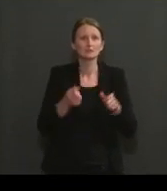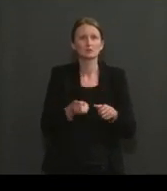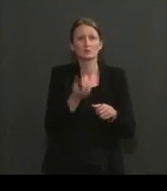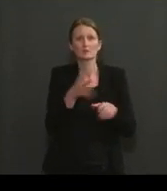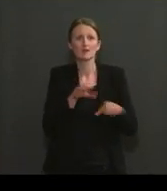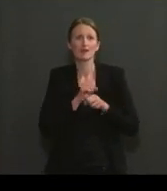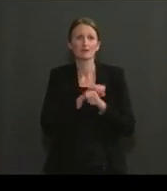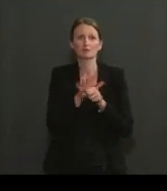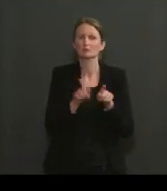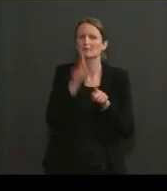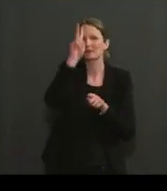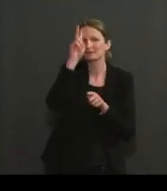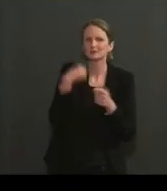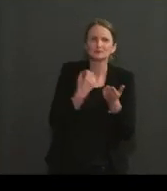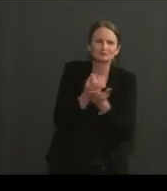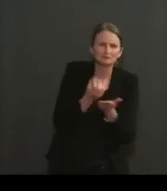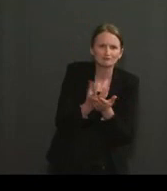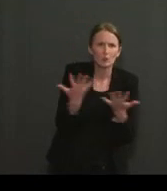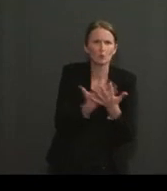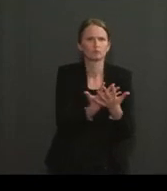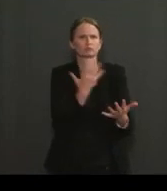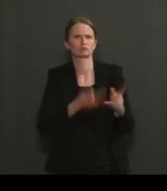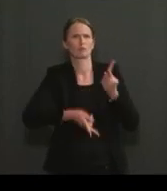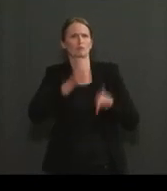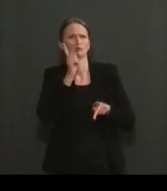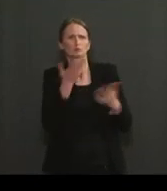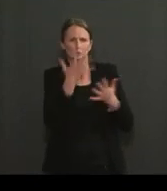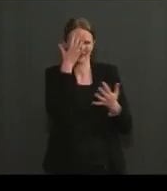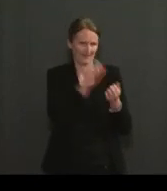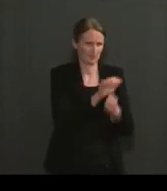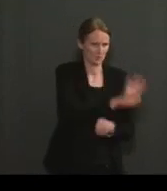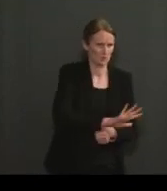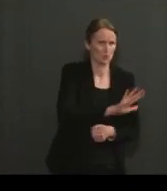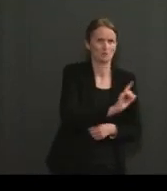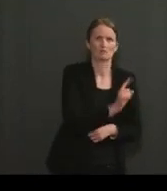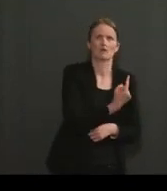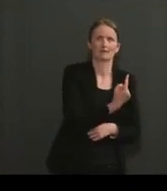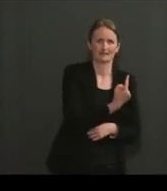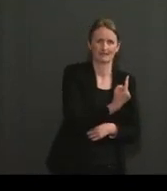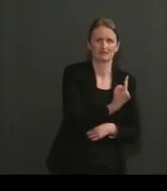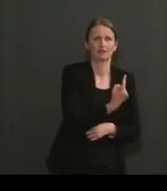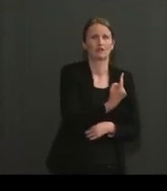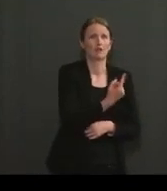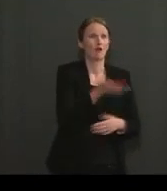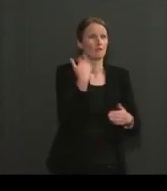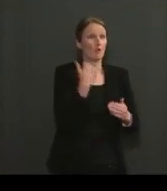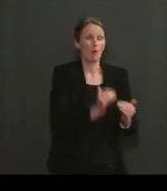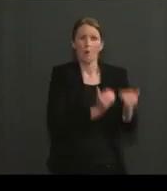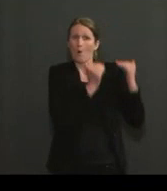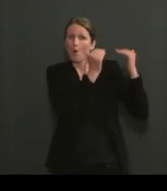est en nombre de cas absolus en première place, mais ceci est beaucoup moins important bien sûr qu'il y a quelque temps, puisqu'il